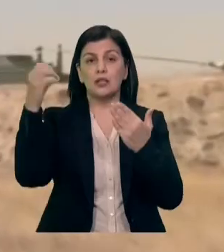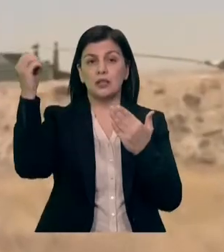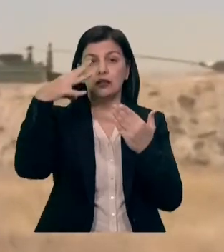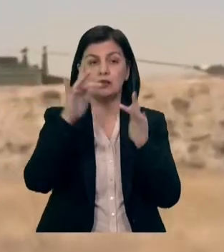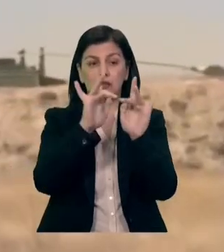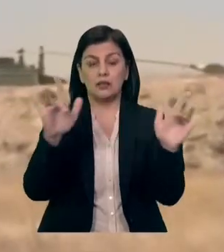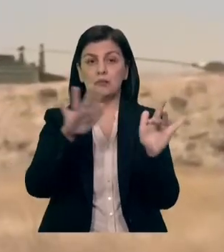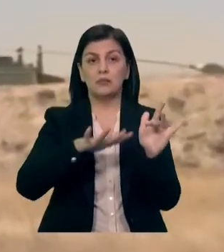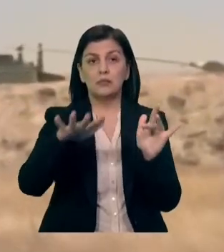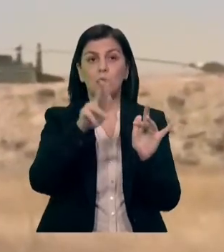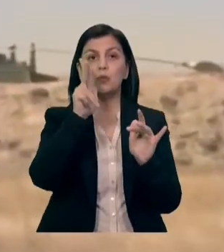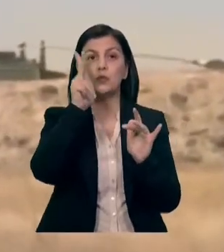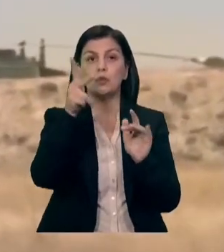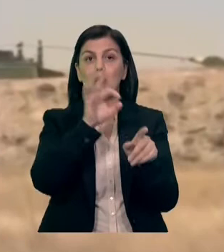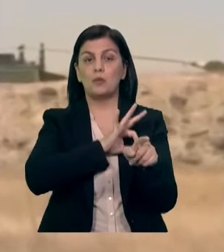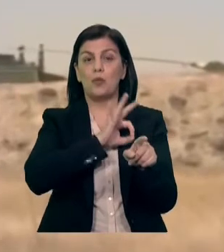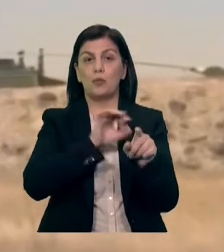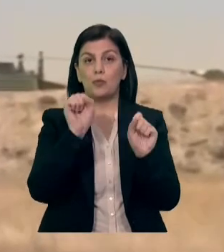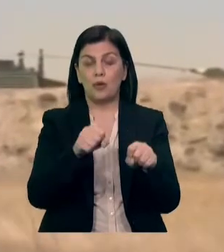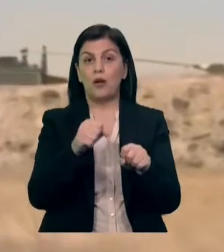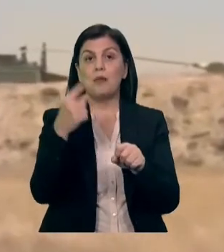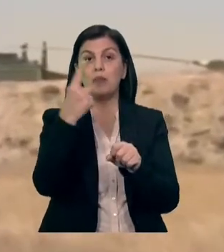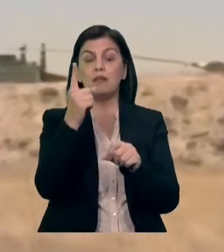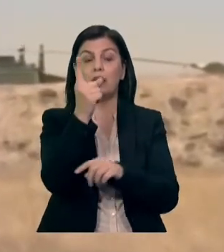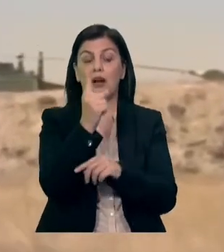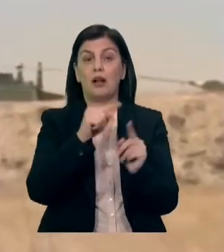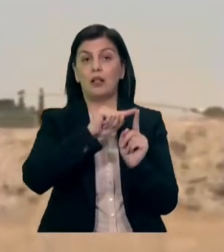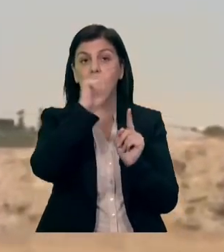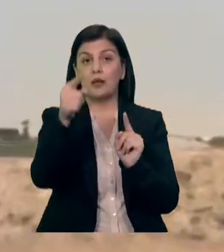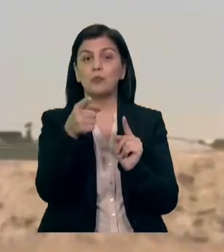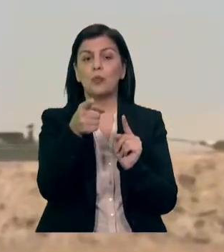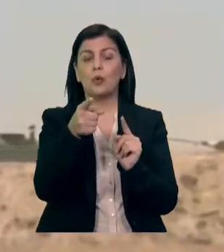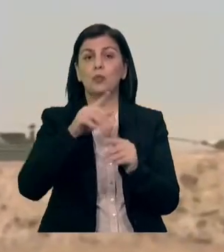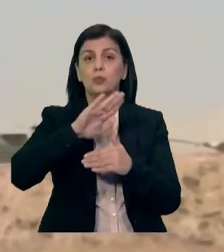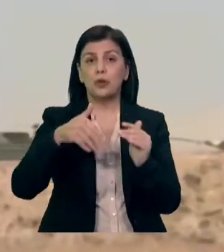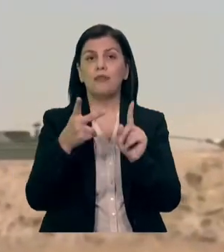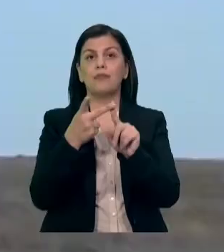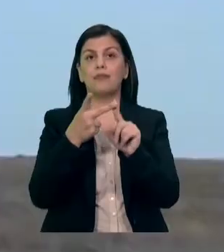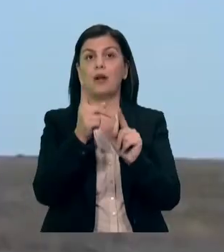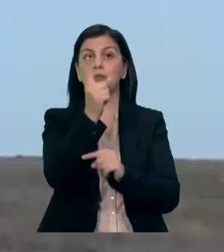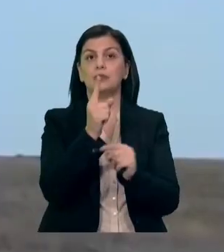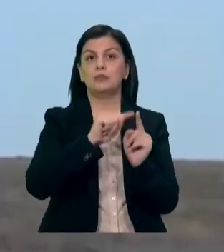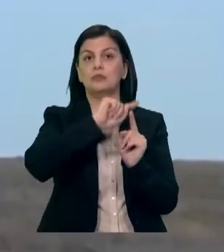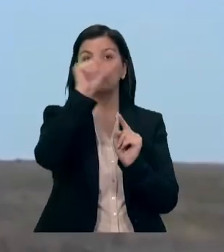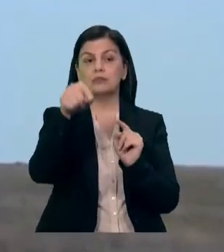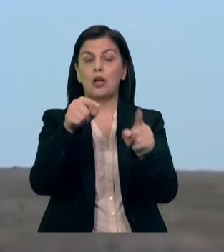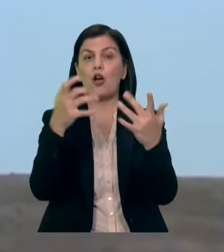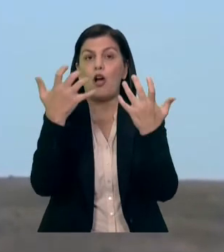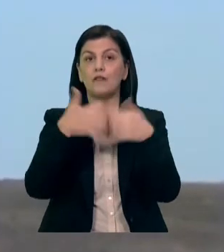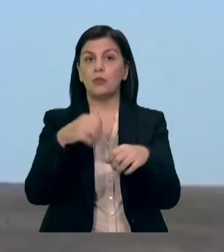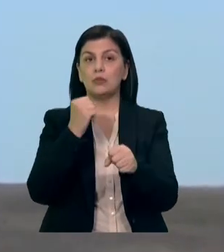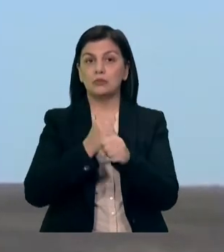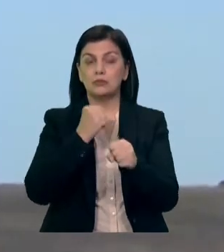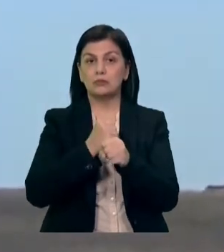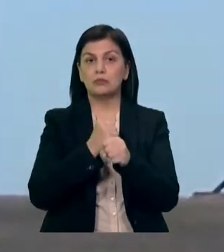2 raketlə təchiz olunub. Birinci raketin buraxılmasından cəmi 1 dəqiqə sonra ikincisi start götürür. M variantı 2 raketin